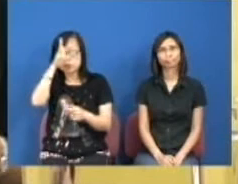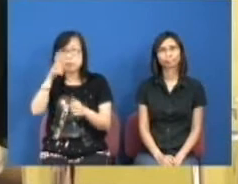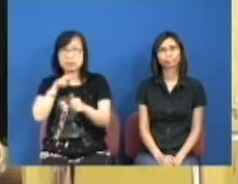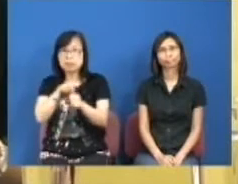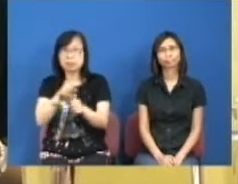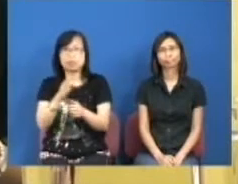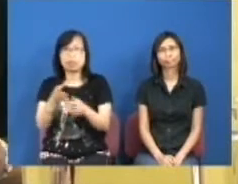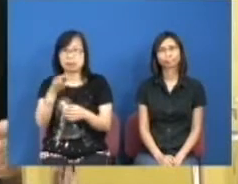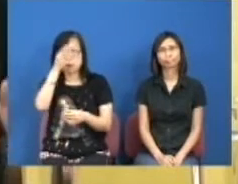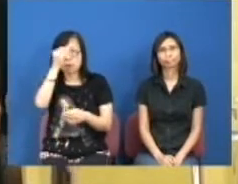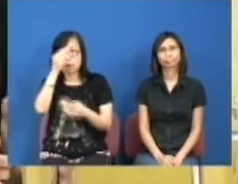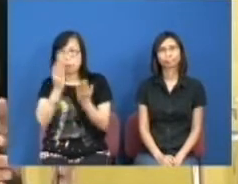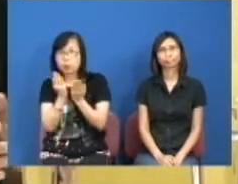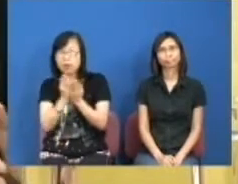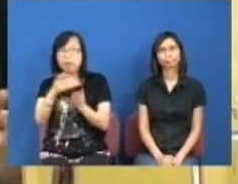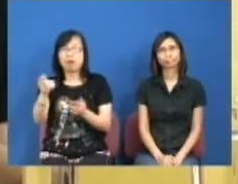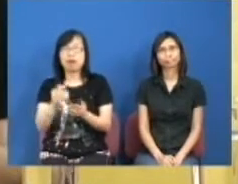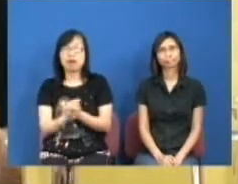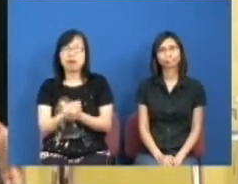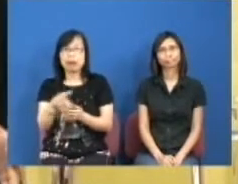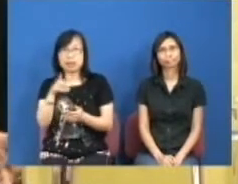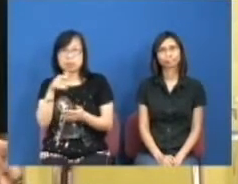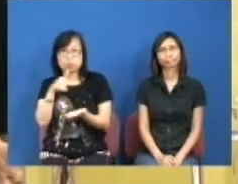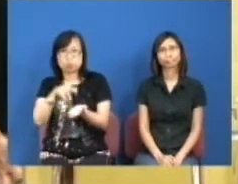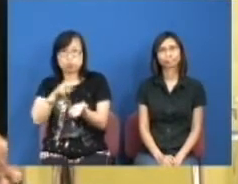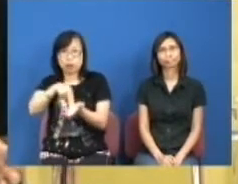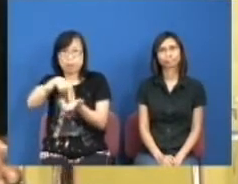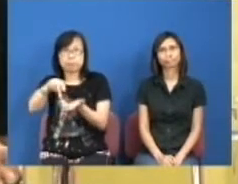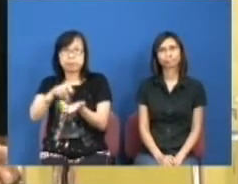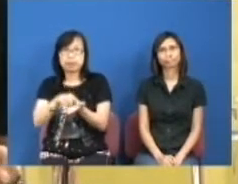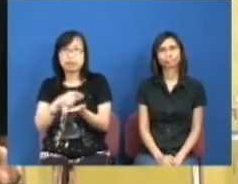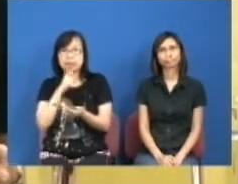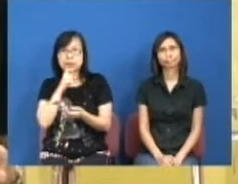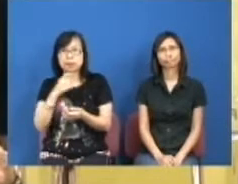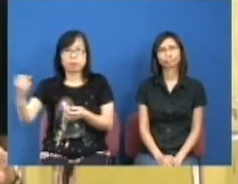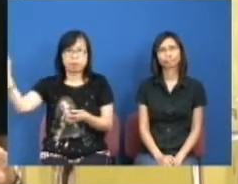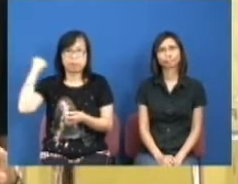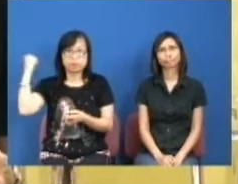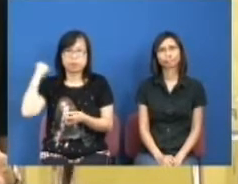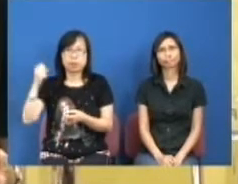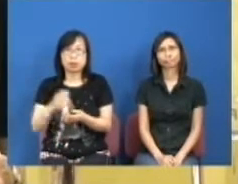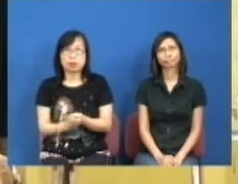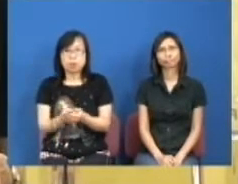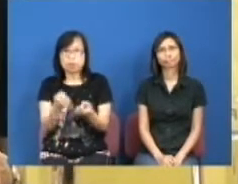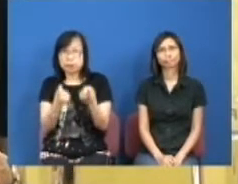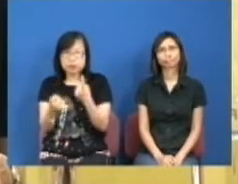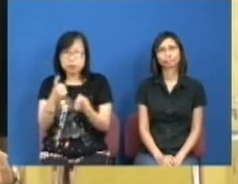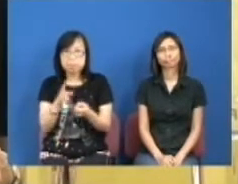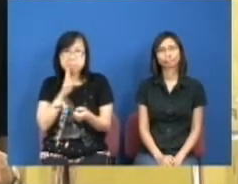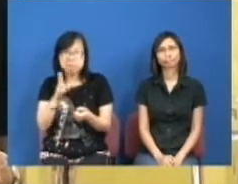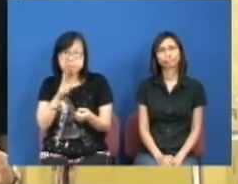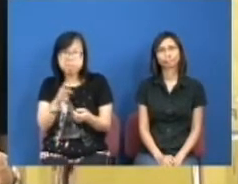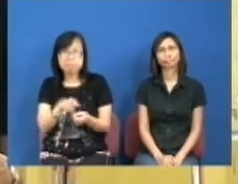理想嘅公民社會係佢係獨立於國家之外，而佢係有能力去挑戰同埋批判呢個國